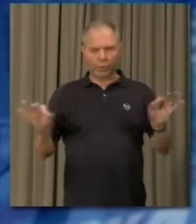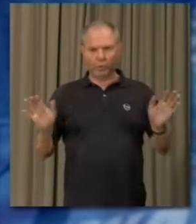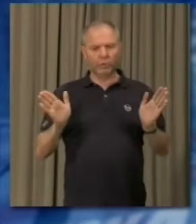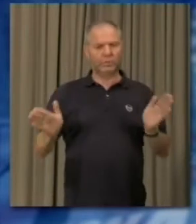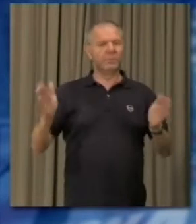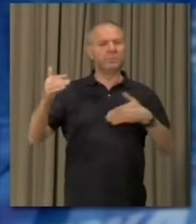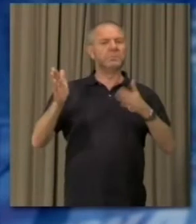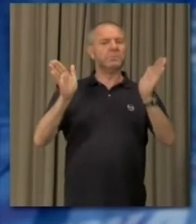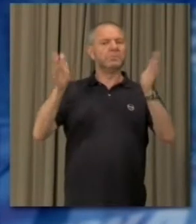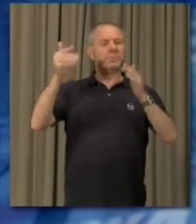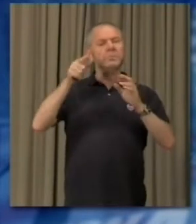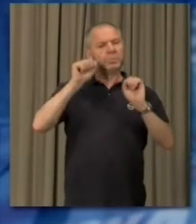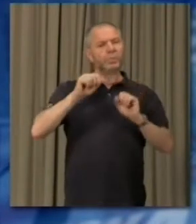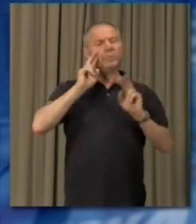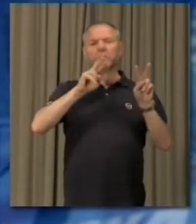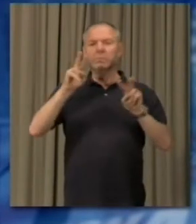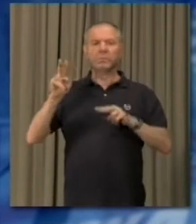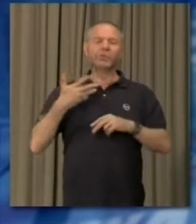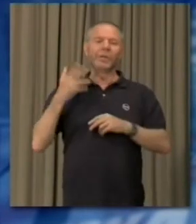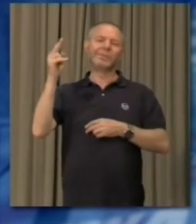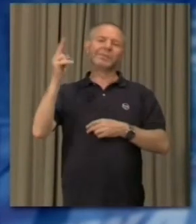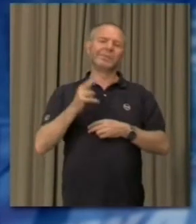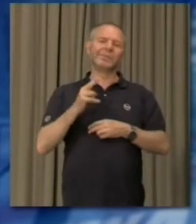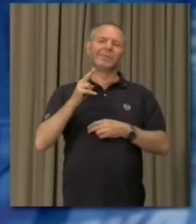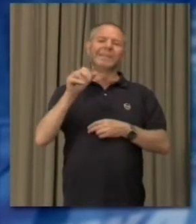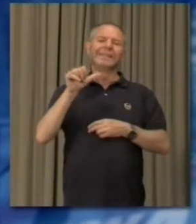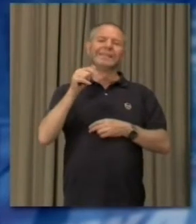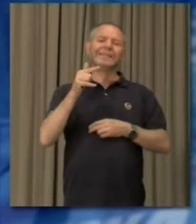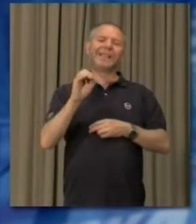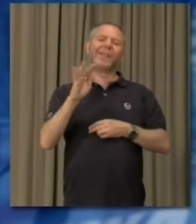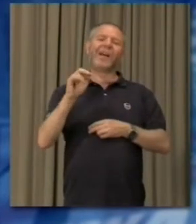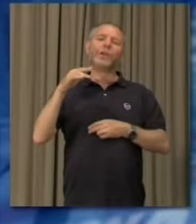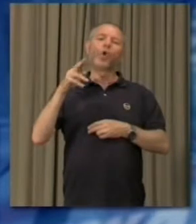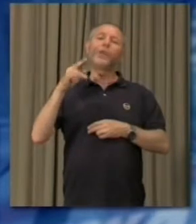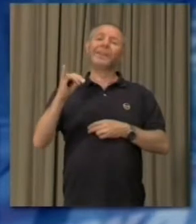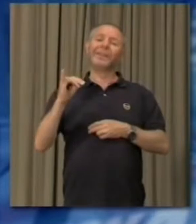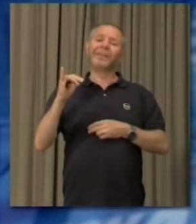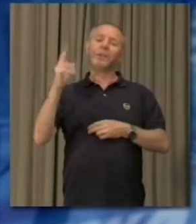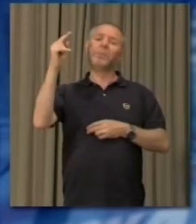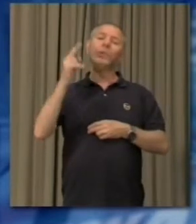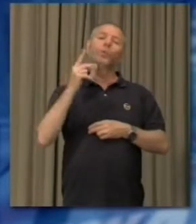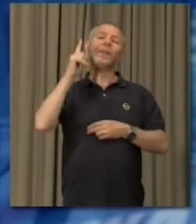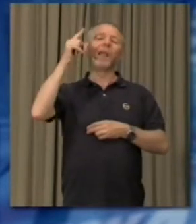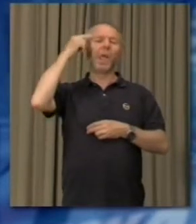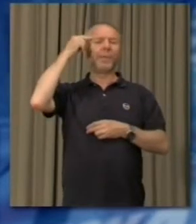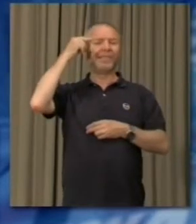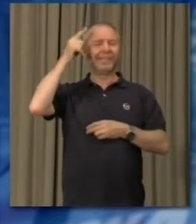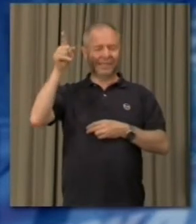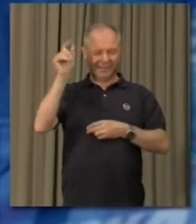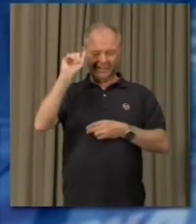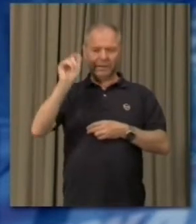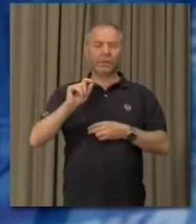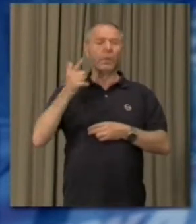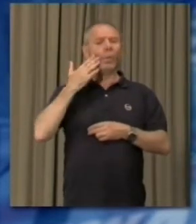giugno, infatti, è possibile visitare la personale di Tino Stefanoni, pittura della mente il titolo. Stefanoni da più di 50